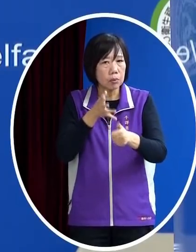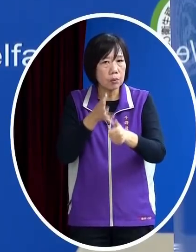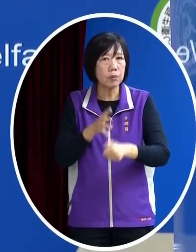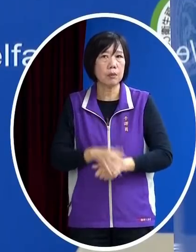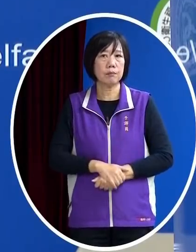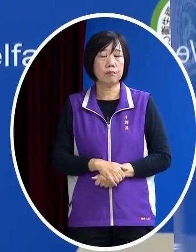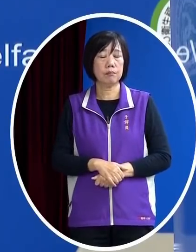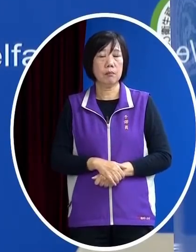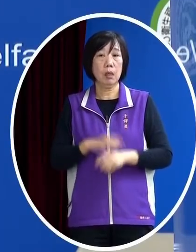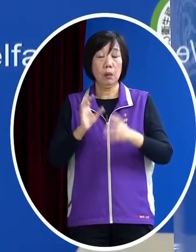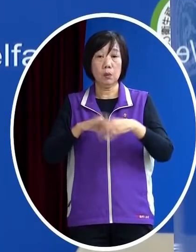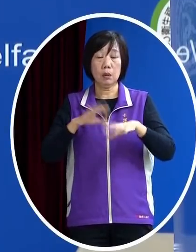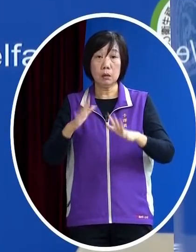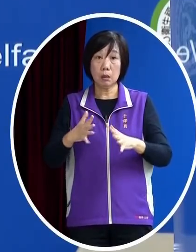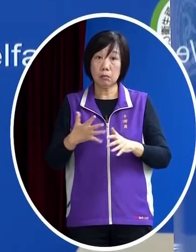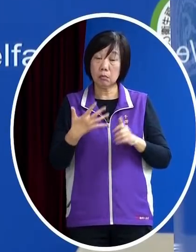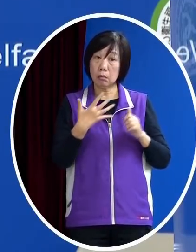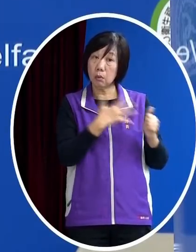看。